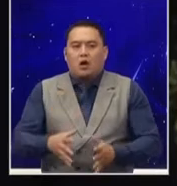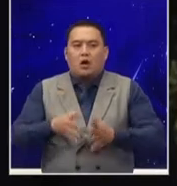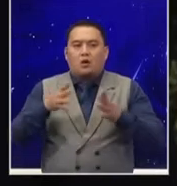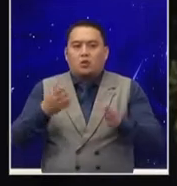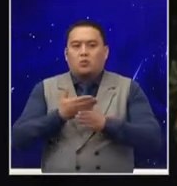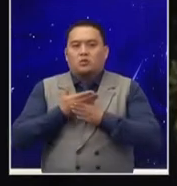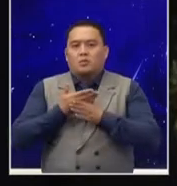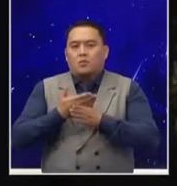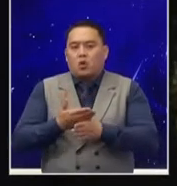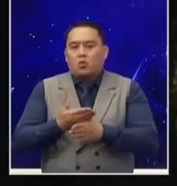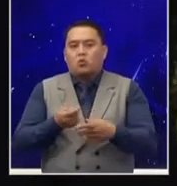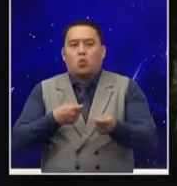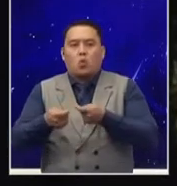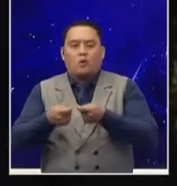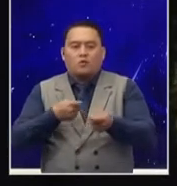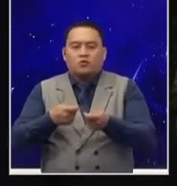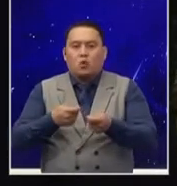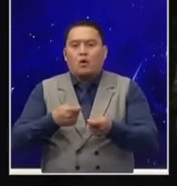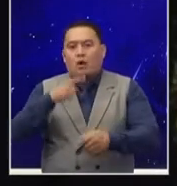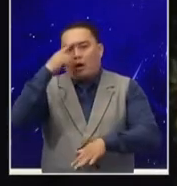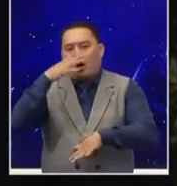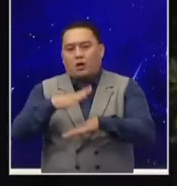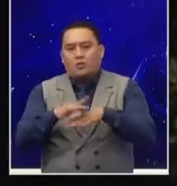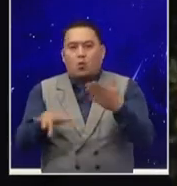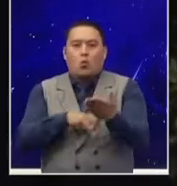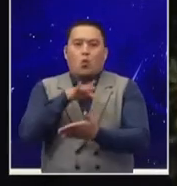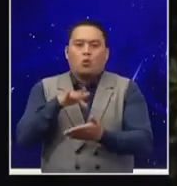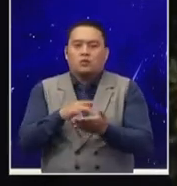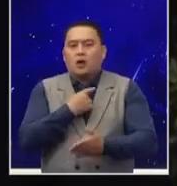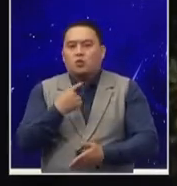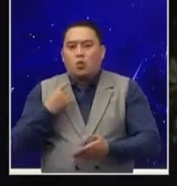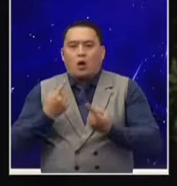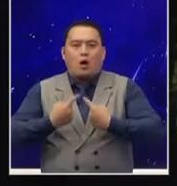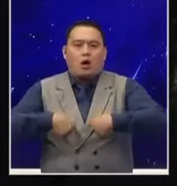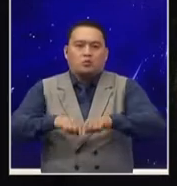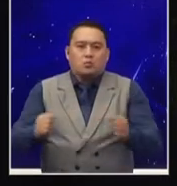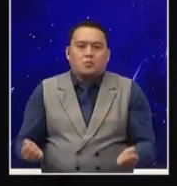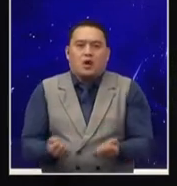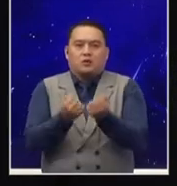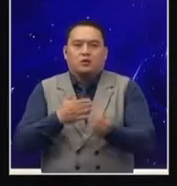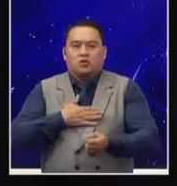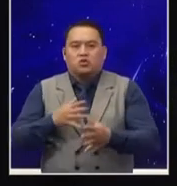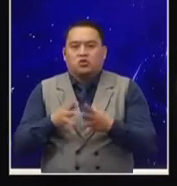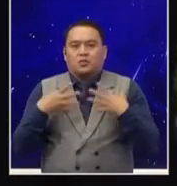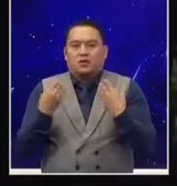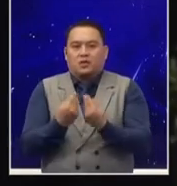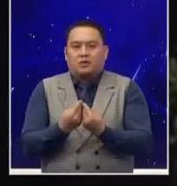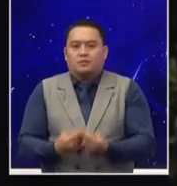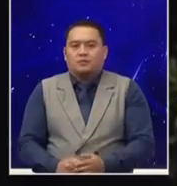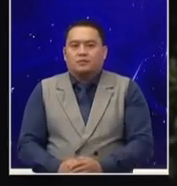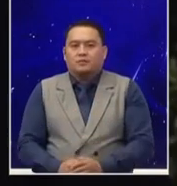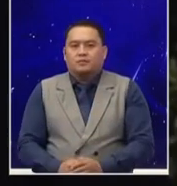огромную благодарность руководству области, акиму города Талдыкурган за организацию, поддержку нашей семьи. Амамның